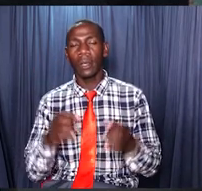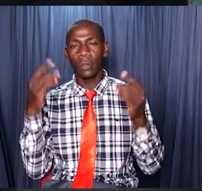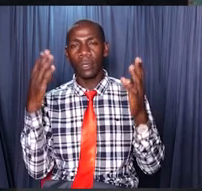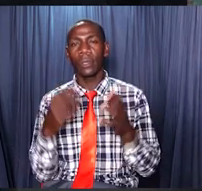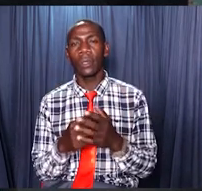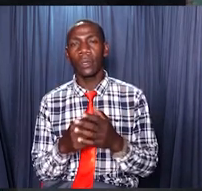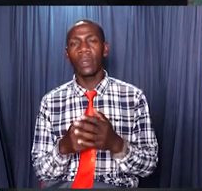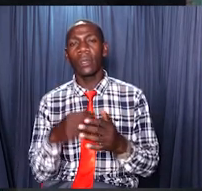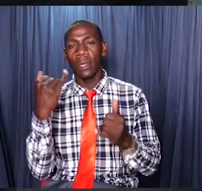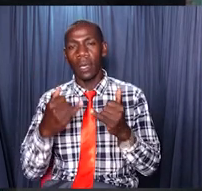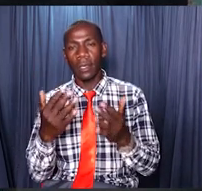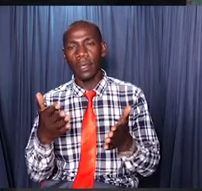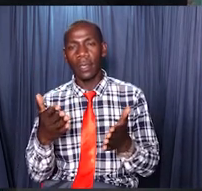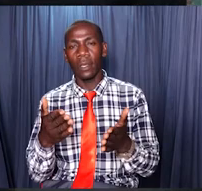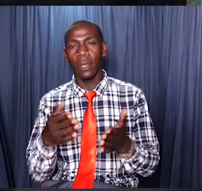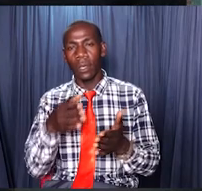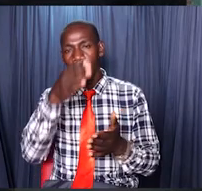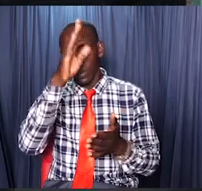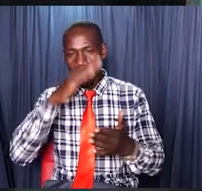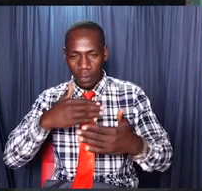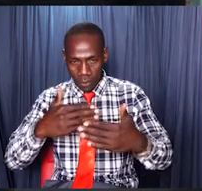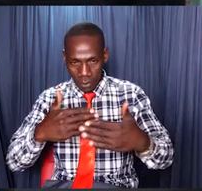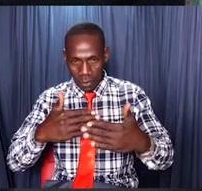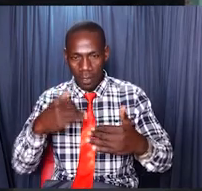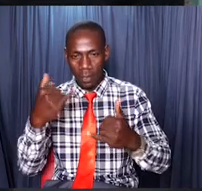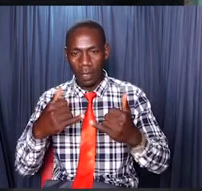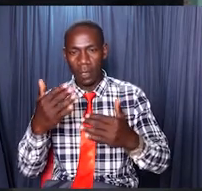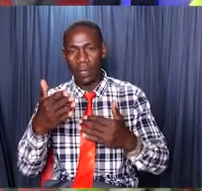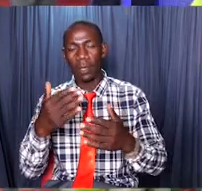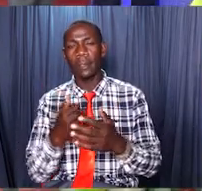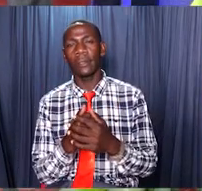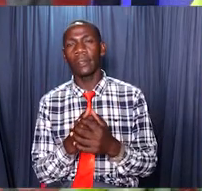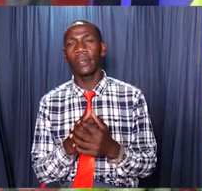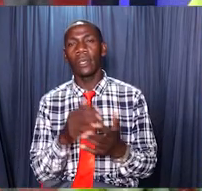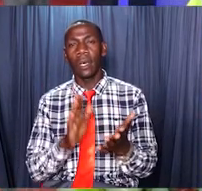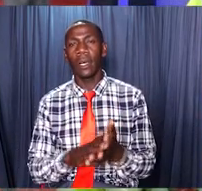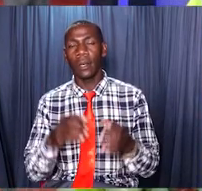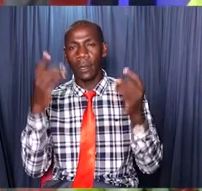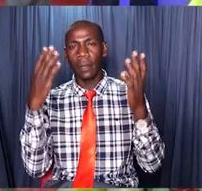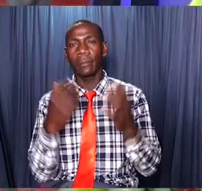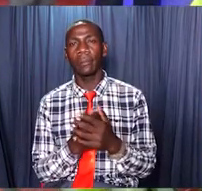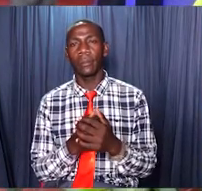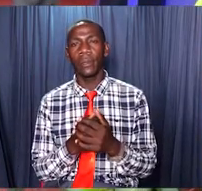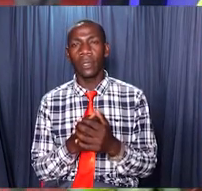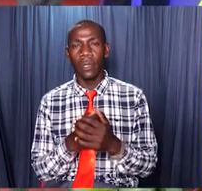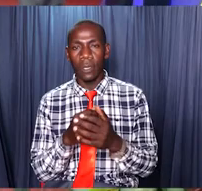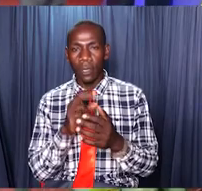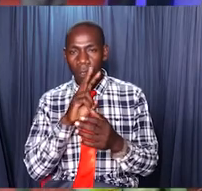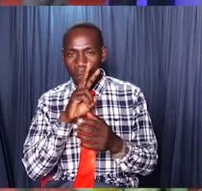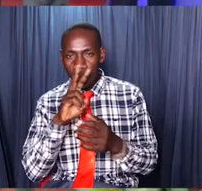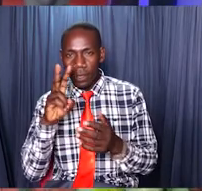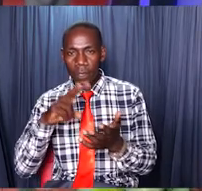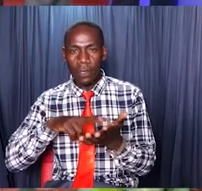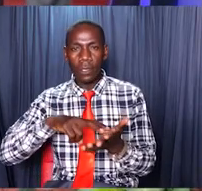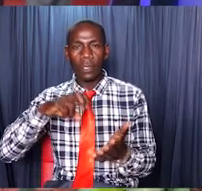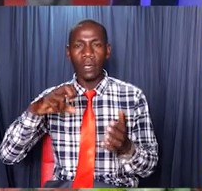Hallelujah. Na hapo mwishoni, and at the end, na Mungu naye yuko hapo karibu. God is also very close to there. Hallelujah. Hallelujah. Akuone umesimama ukitarajia.